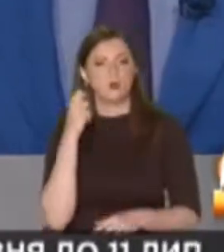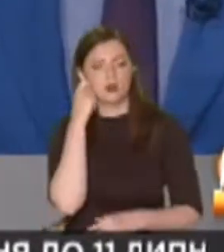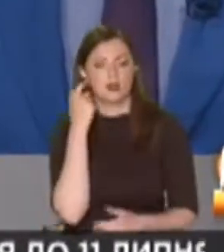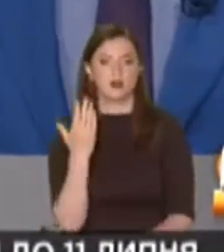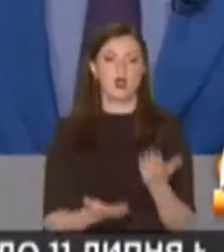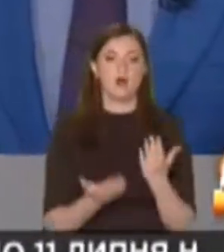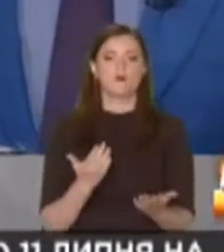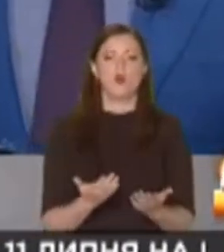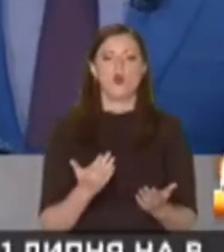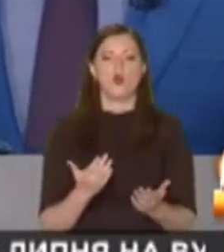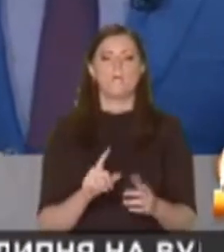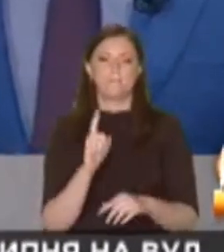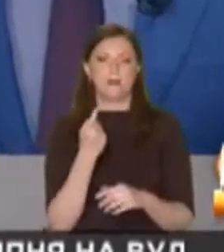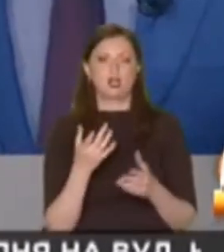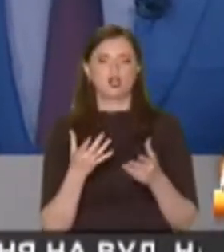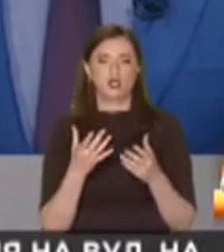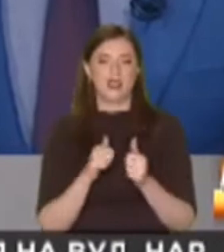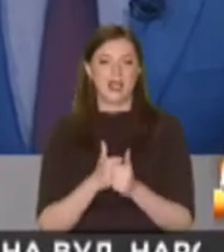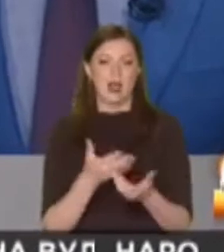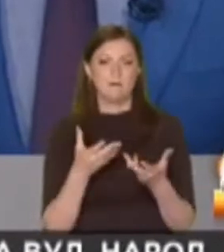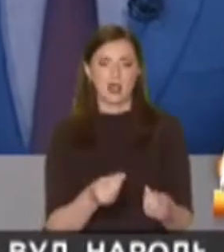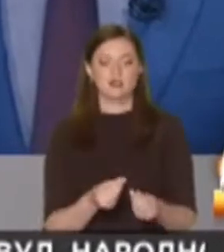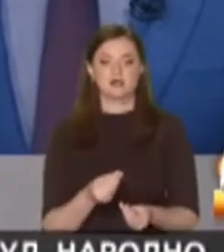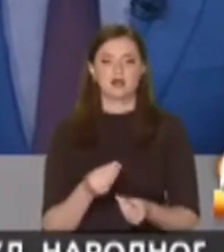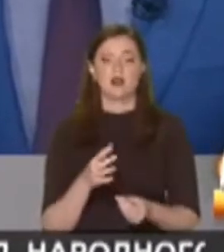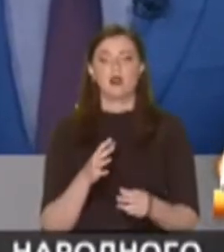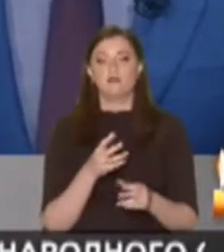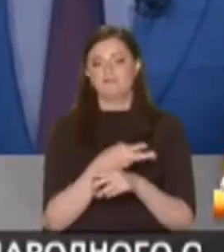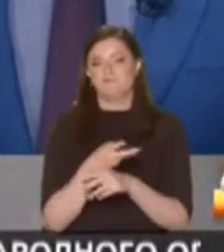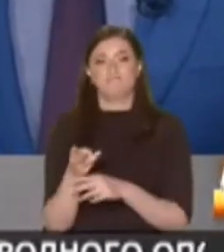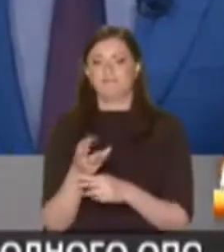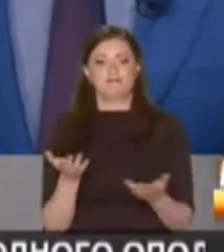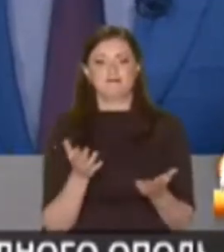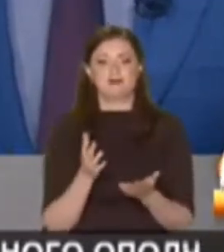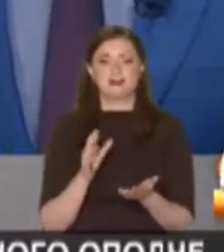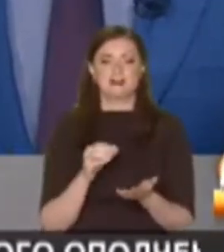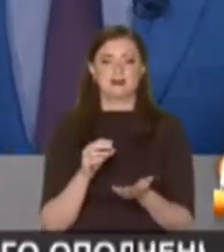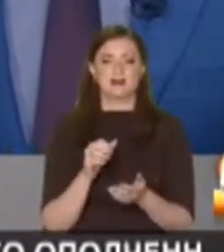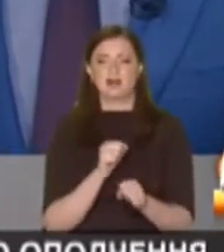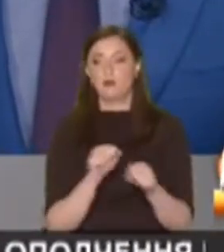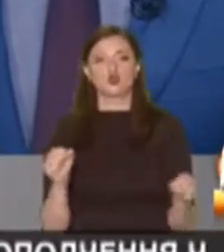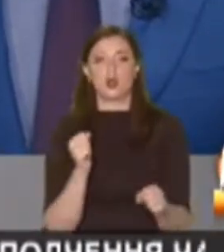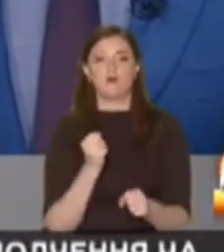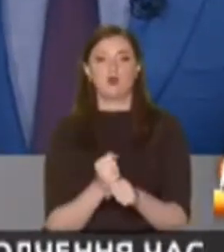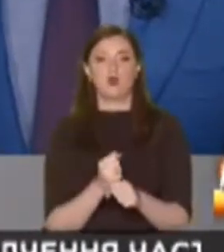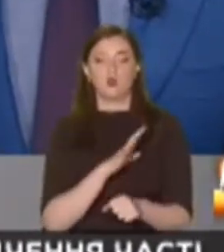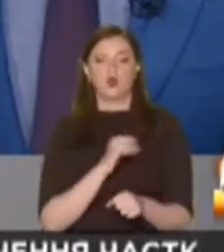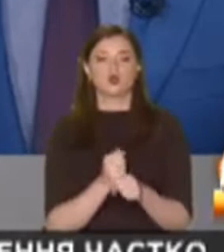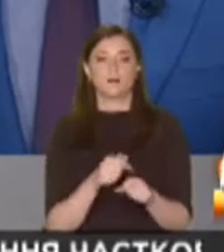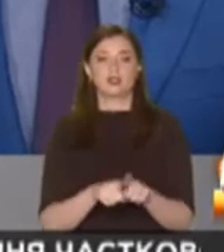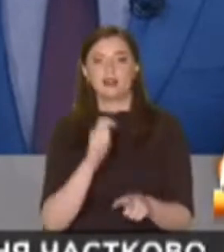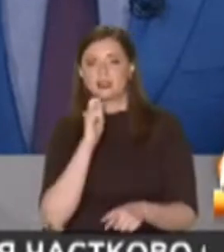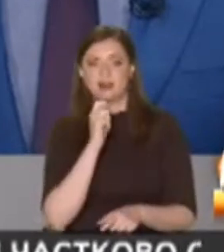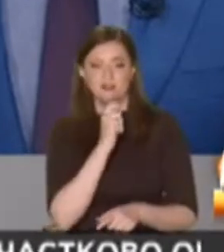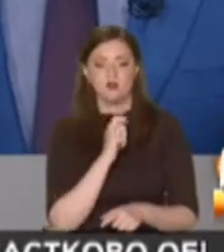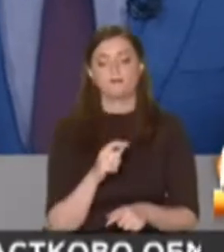там перші там репресії, не було просто не було на що записувати насправді. Не можна було зробити таких інтерв'ю. Але ж ми пам'ятаємо, що